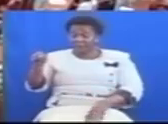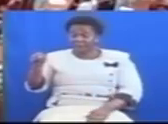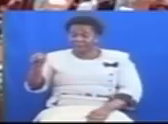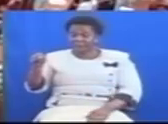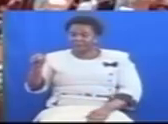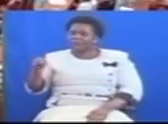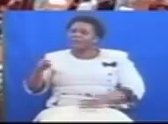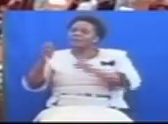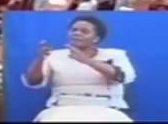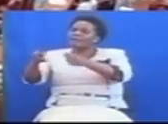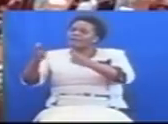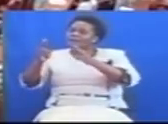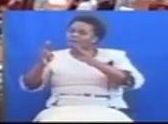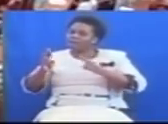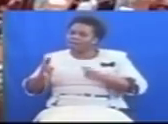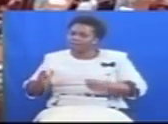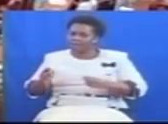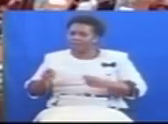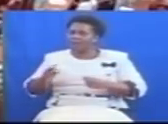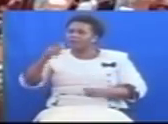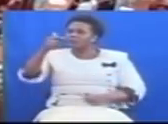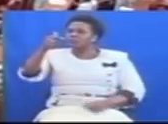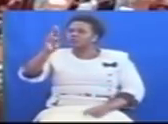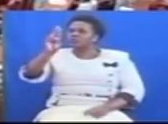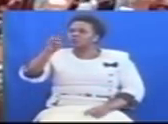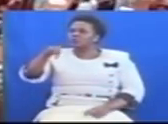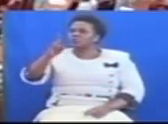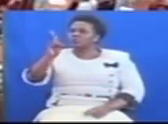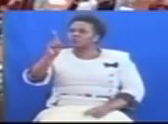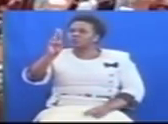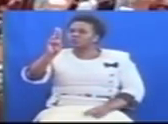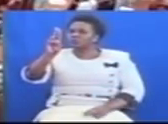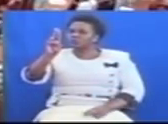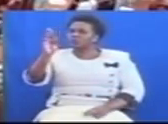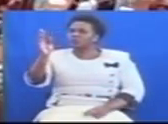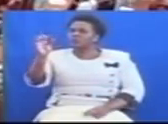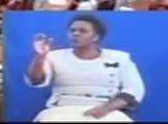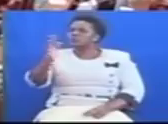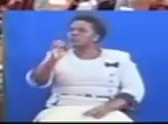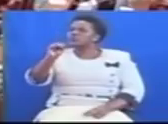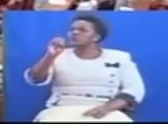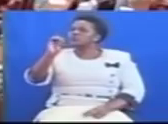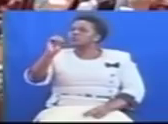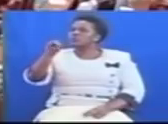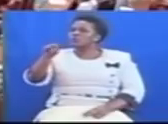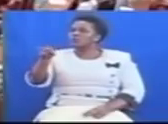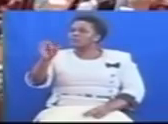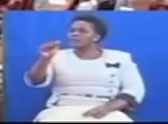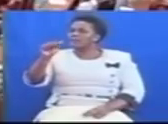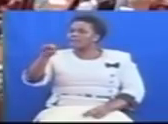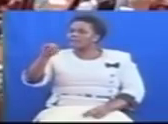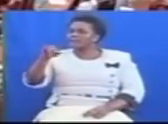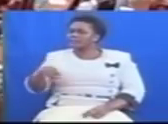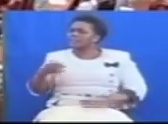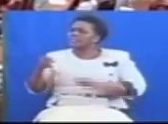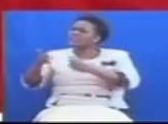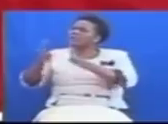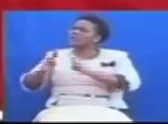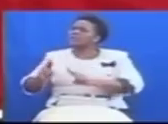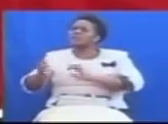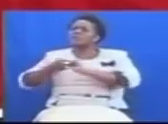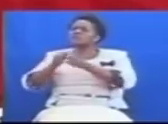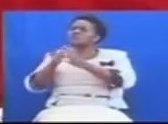ni daraja lililoko pale Tundisongani. Mheshimiwa Naibu Spika, daraja hilo imekuwa ni shida, mvua